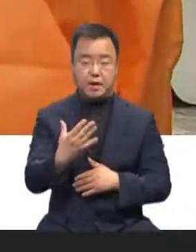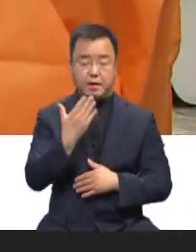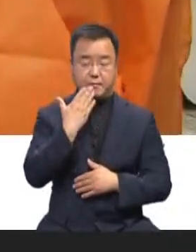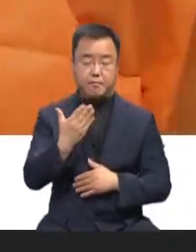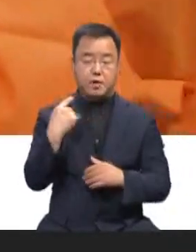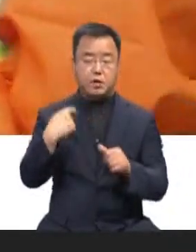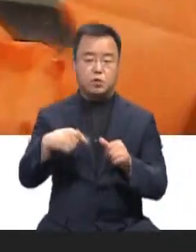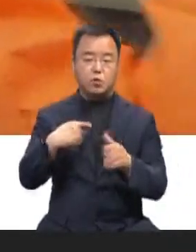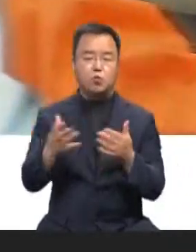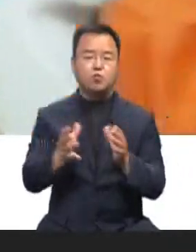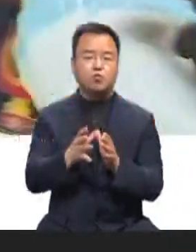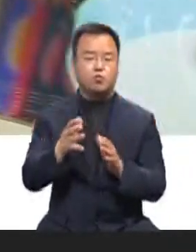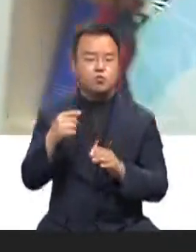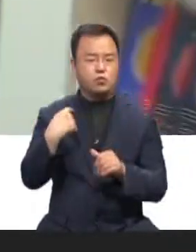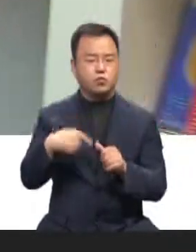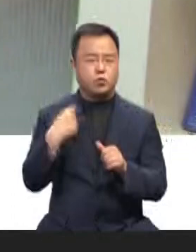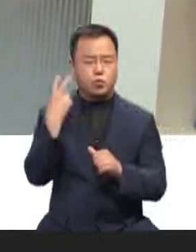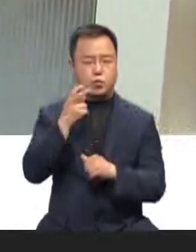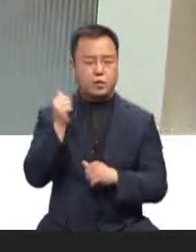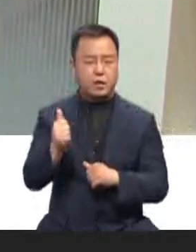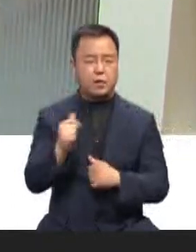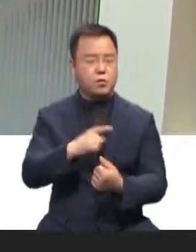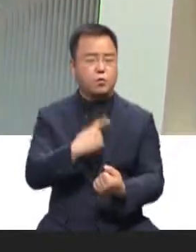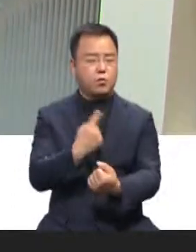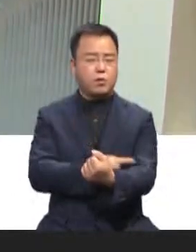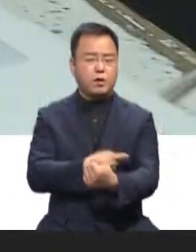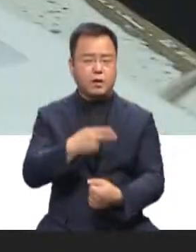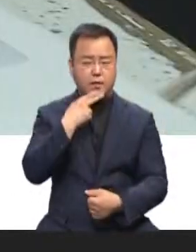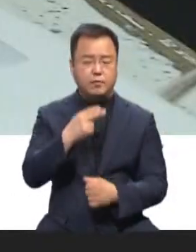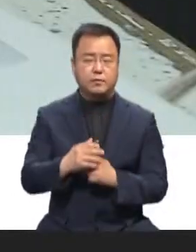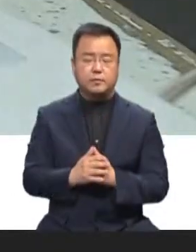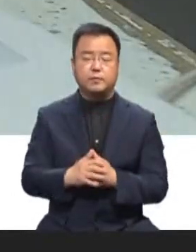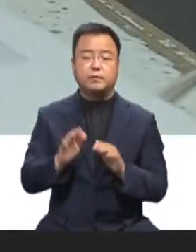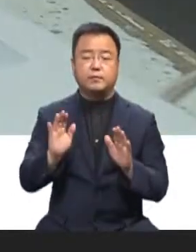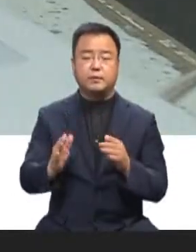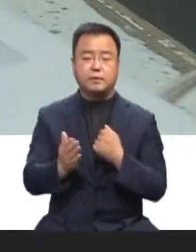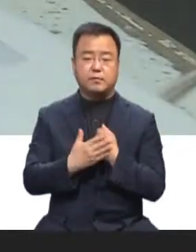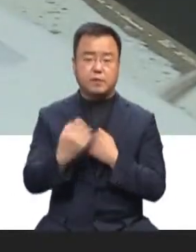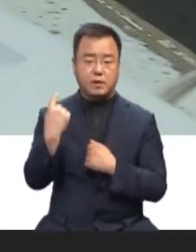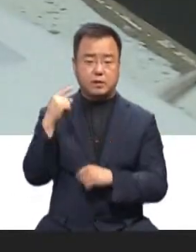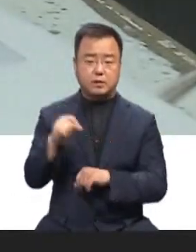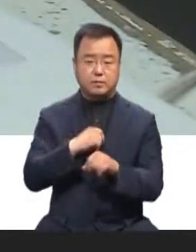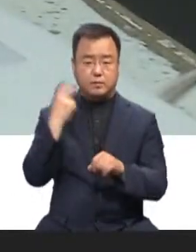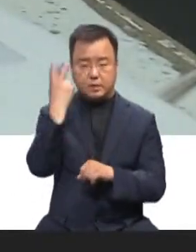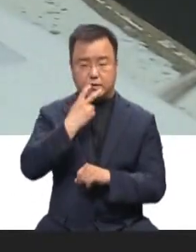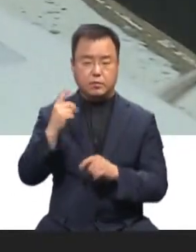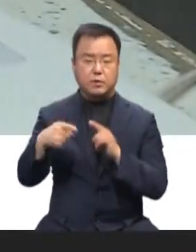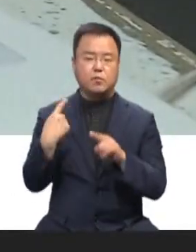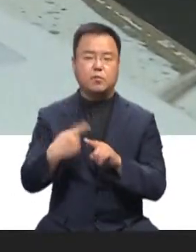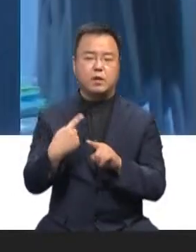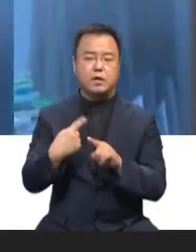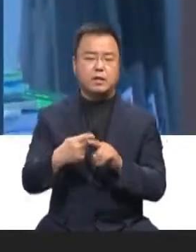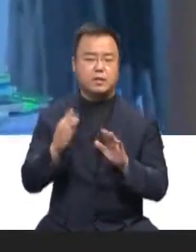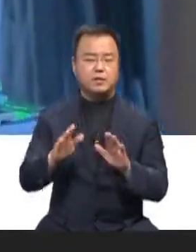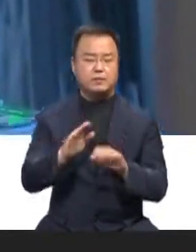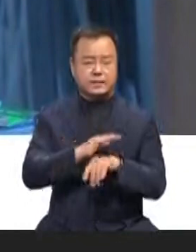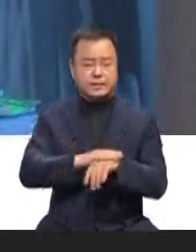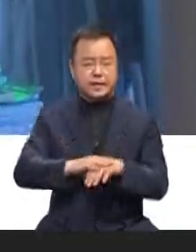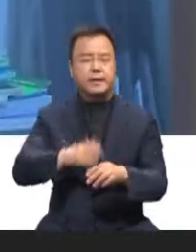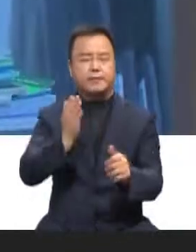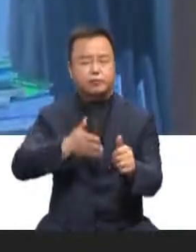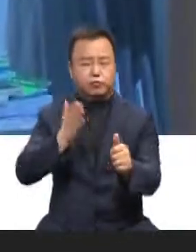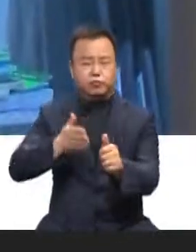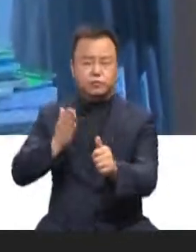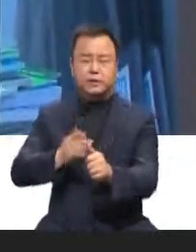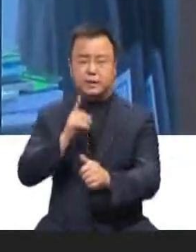교육부 나 교육감 들은 이런 권한이 없었습니다 예 그래서 어제 특별점검 도 사실 마찬가지지만 좀 잘 해 달라 이렇게